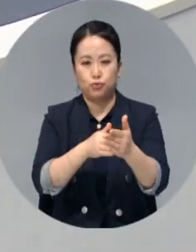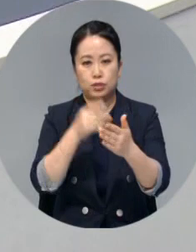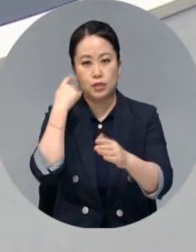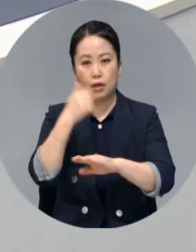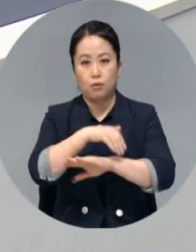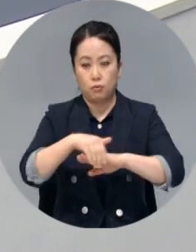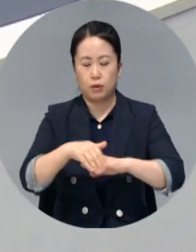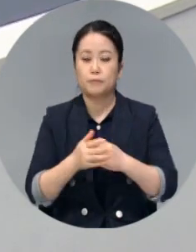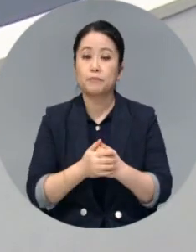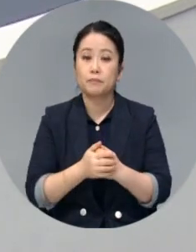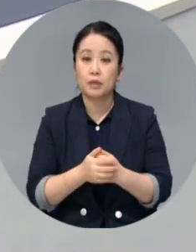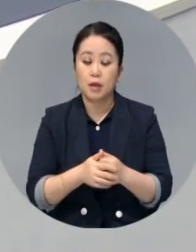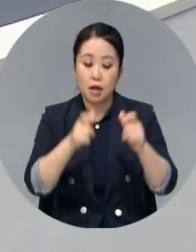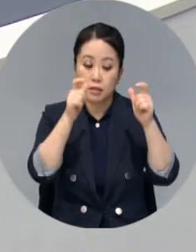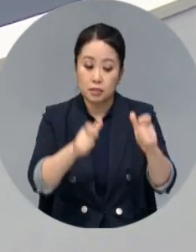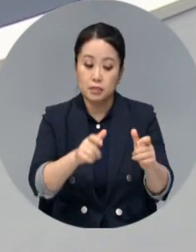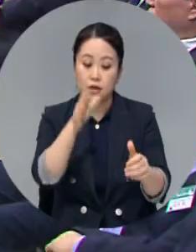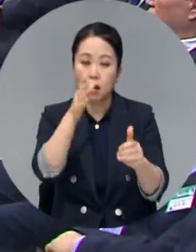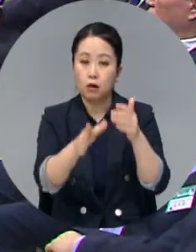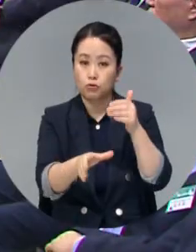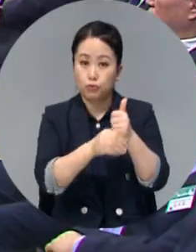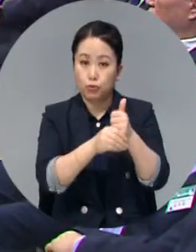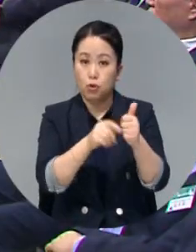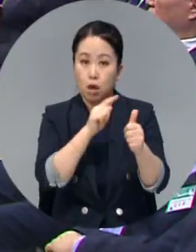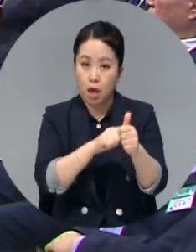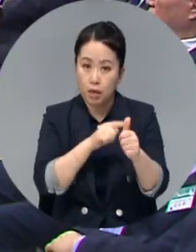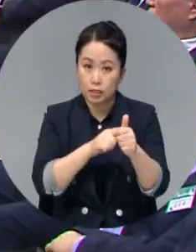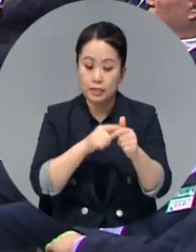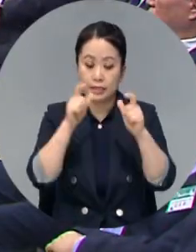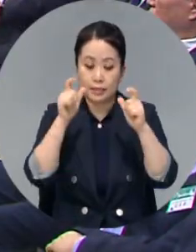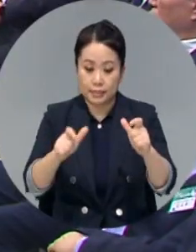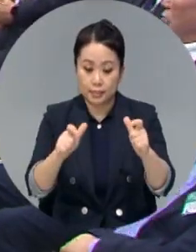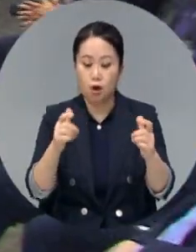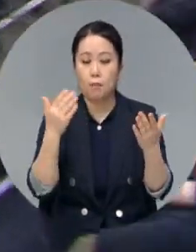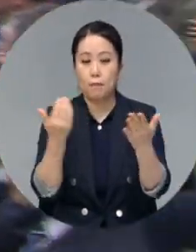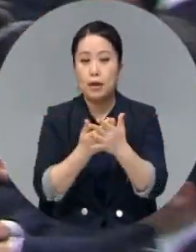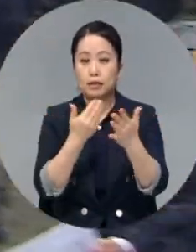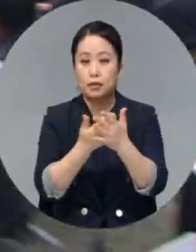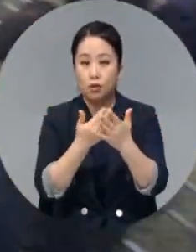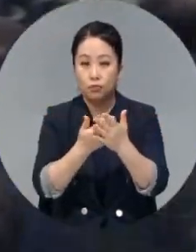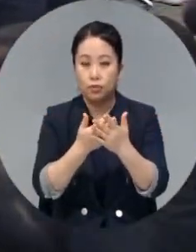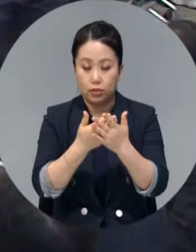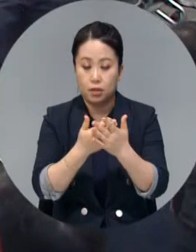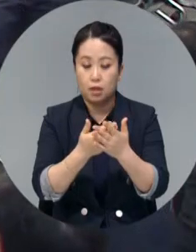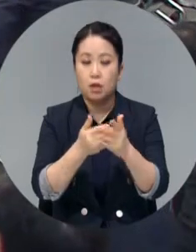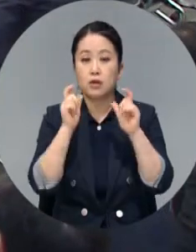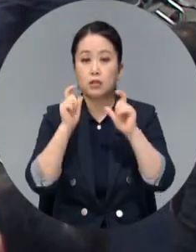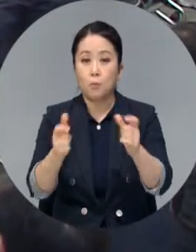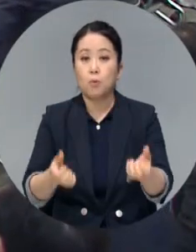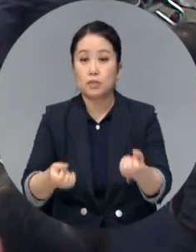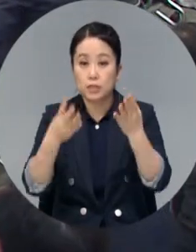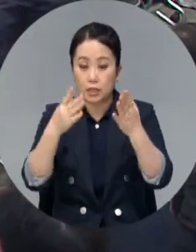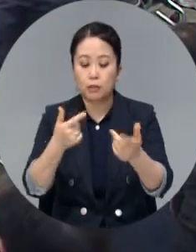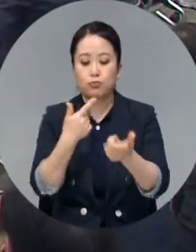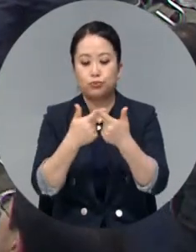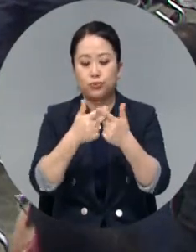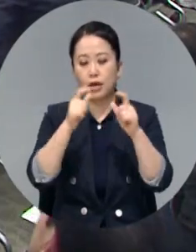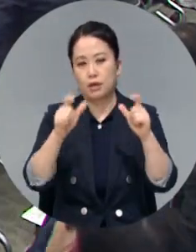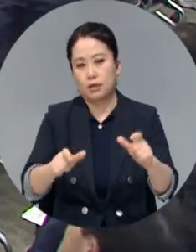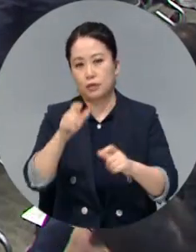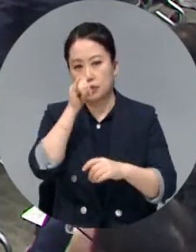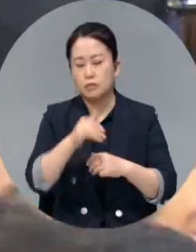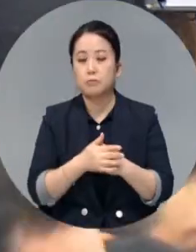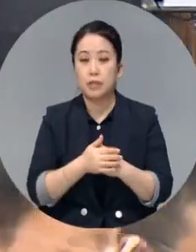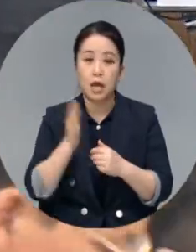지역 주도의 국가 균형 발전을 실현하기 위한 지방시대 선포식이 부산에서 열렸습니다. 대통령 직속